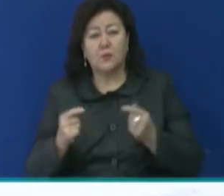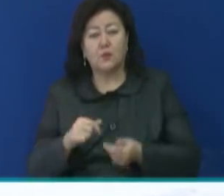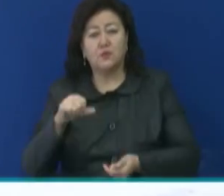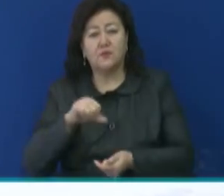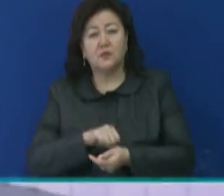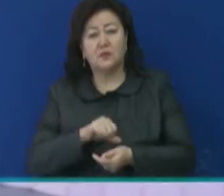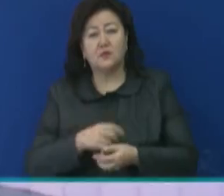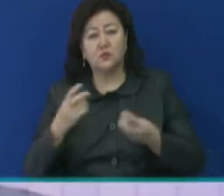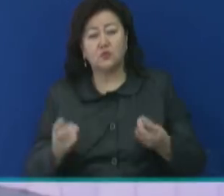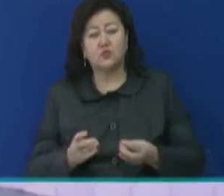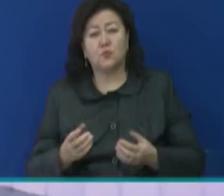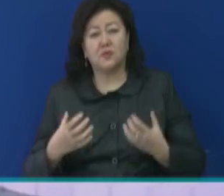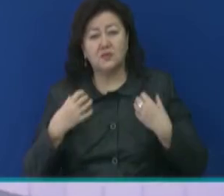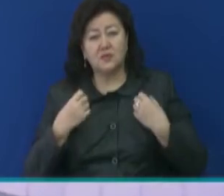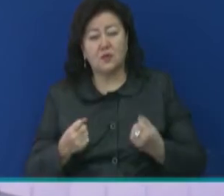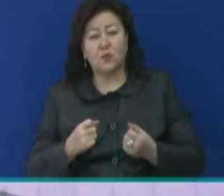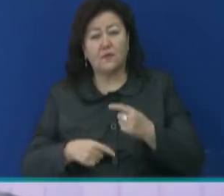быть Здоровое поколение